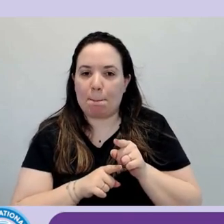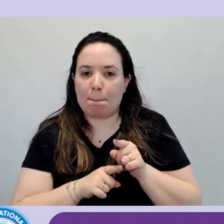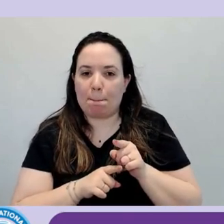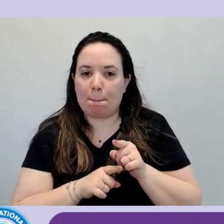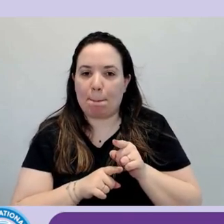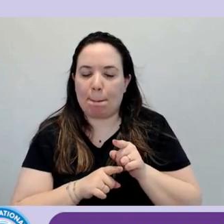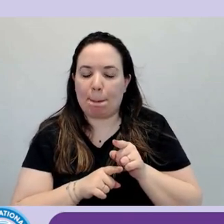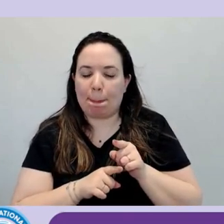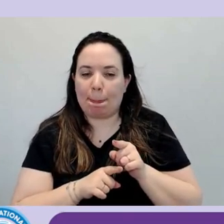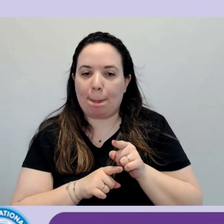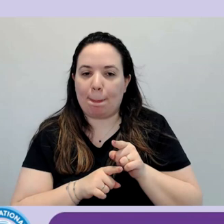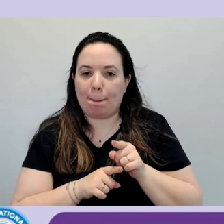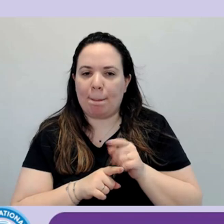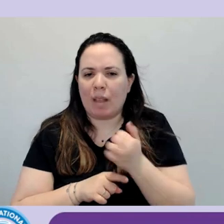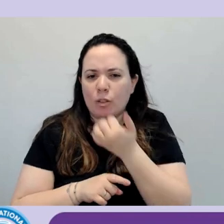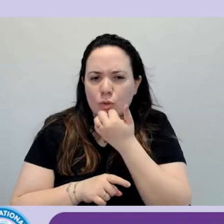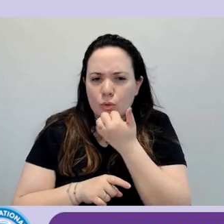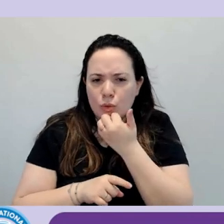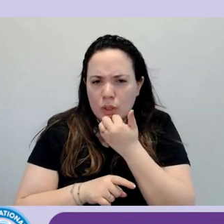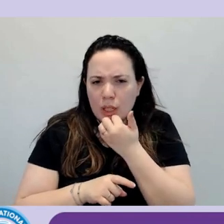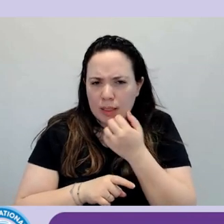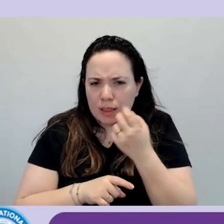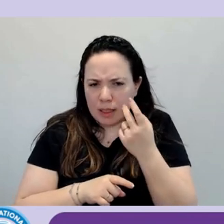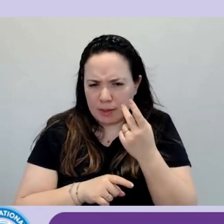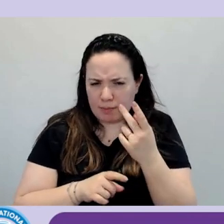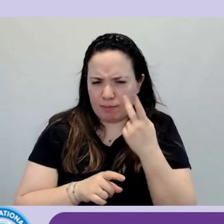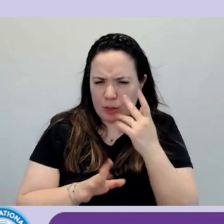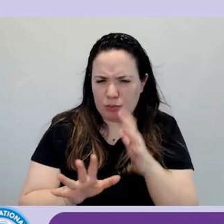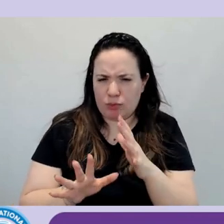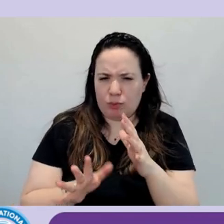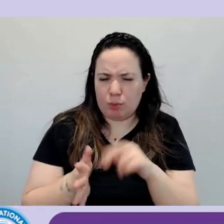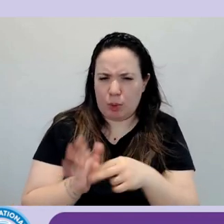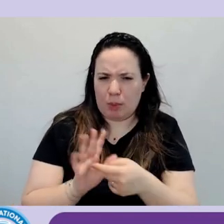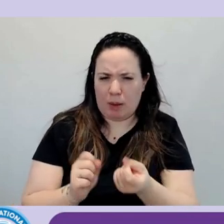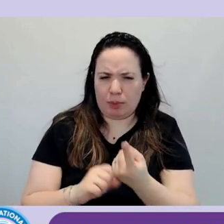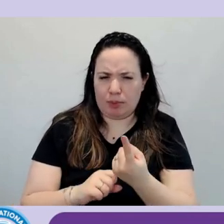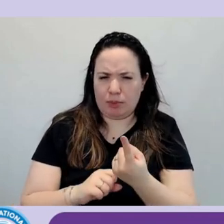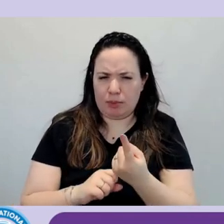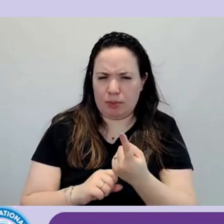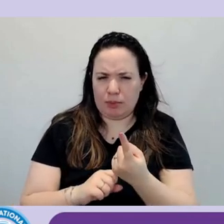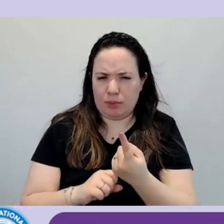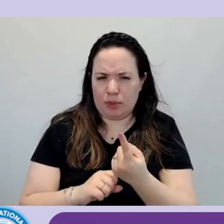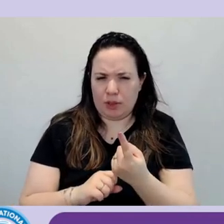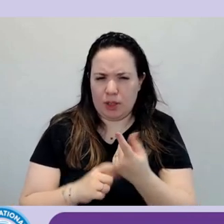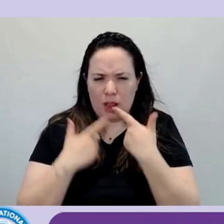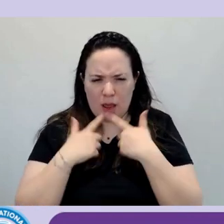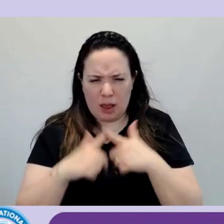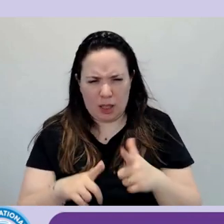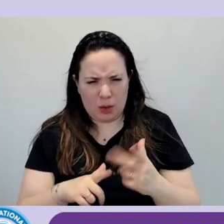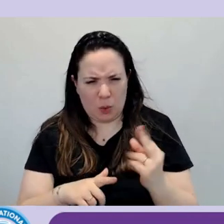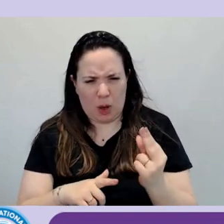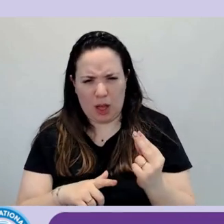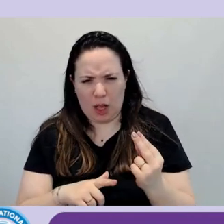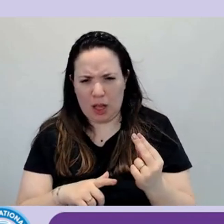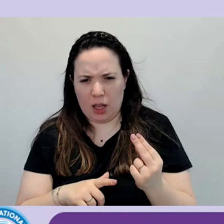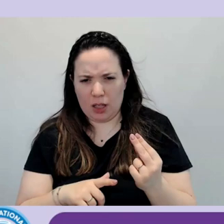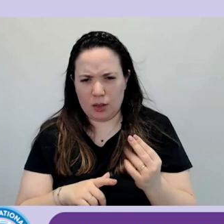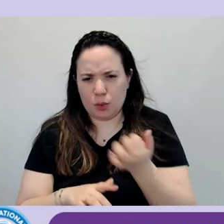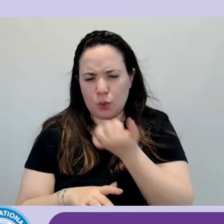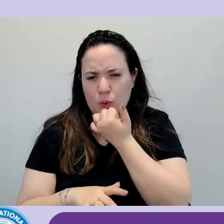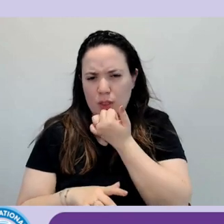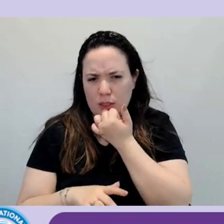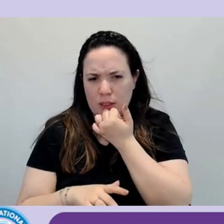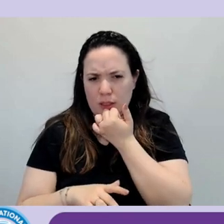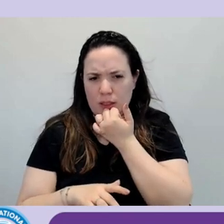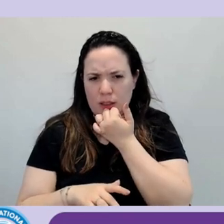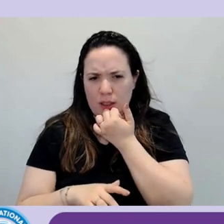è un scusa Scusate eh Perché vedo una finestra No perché la lingua Perché